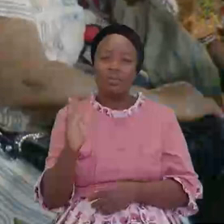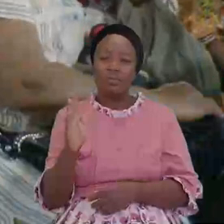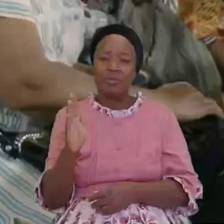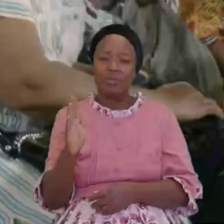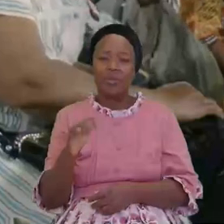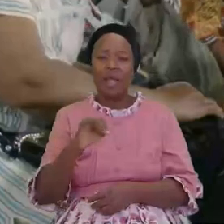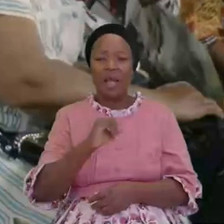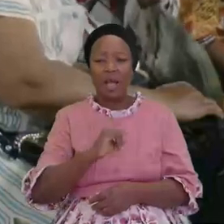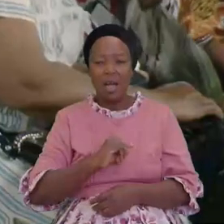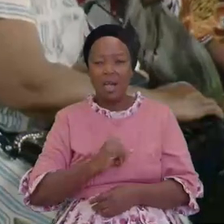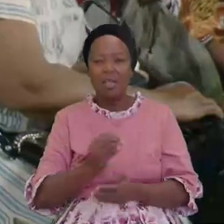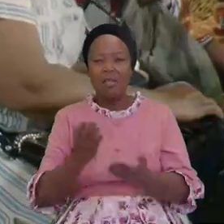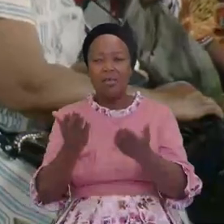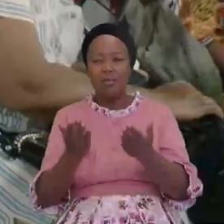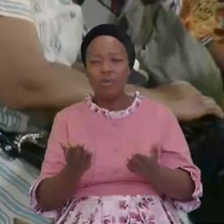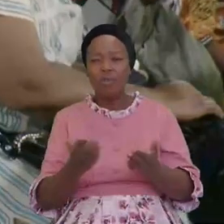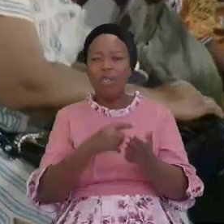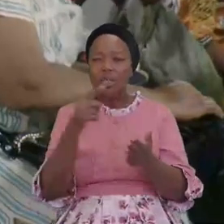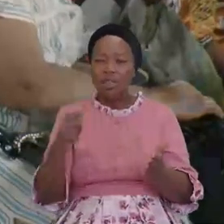pour indiquer à Dieu,